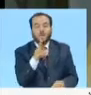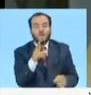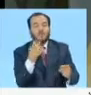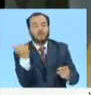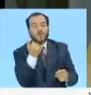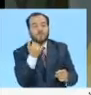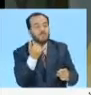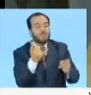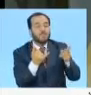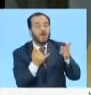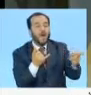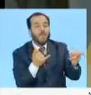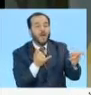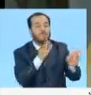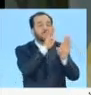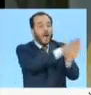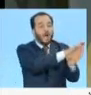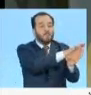أولى من الولاء